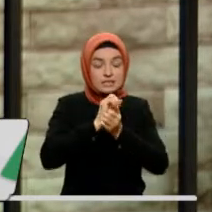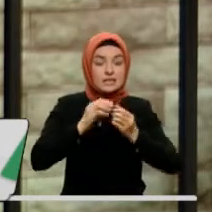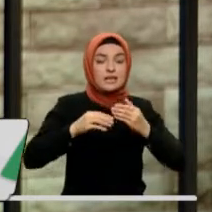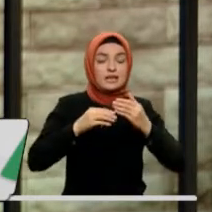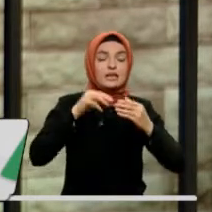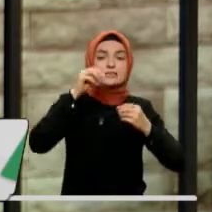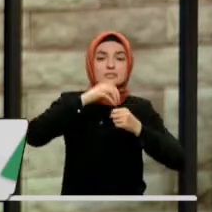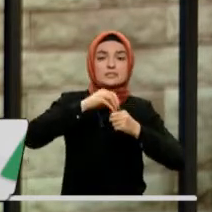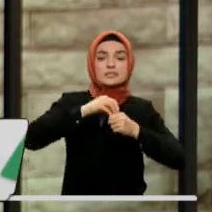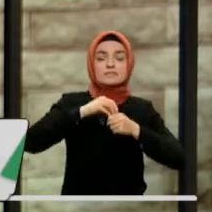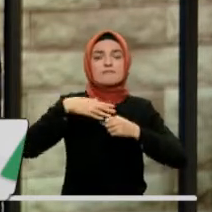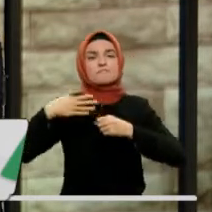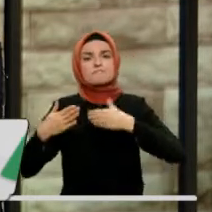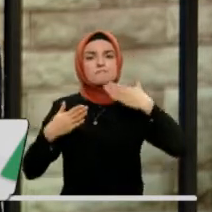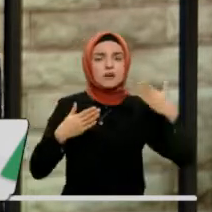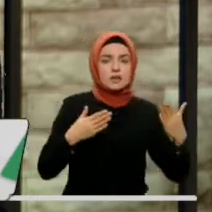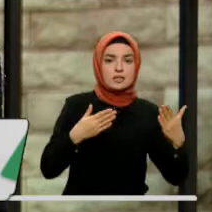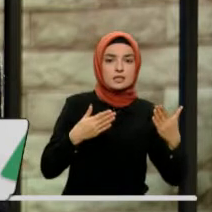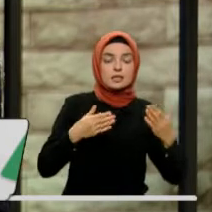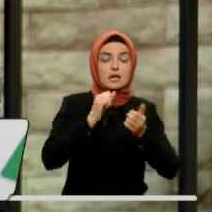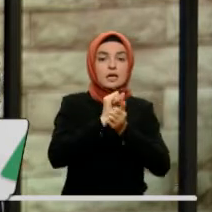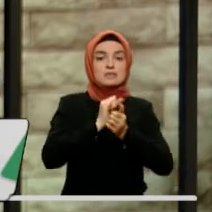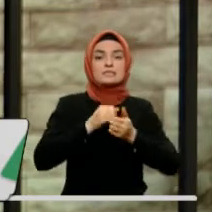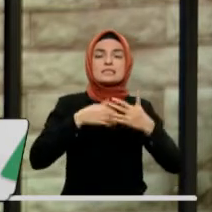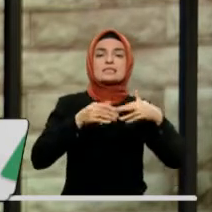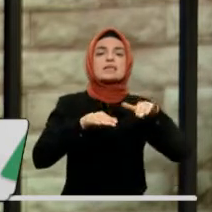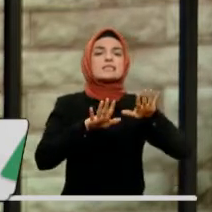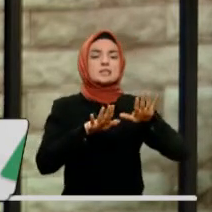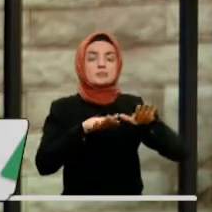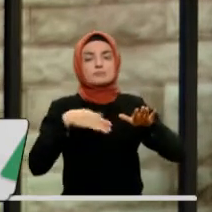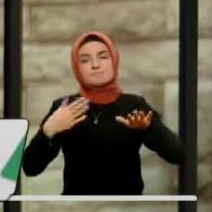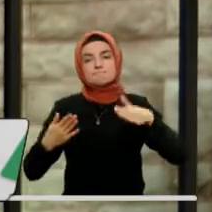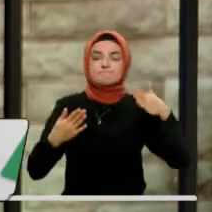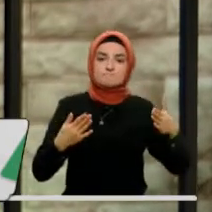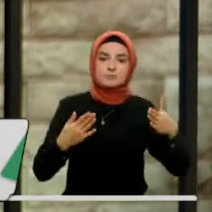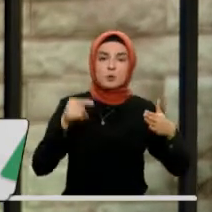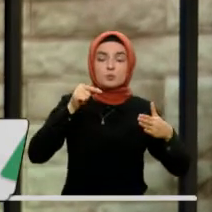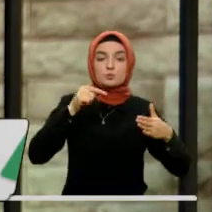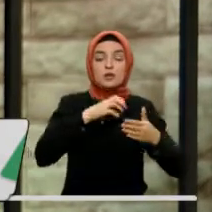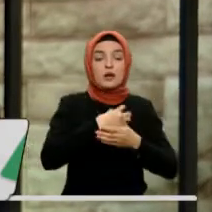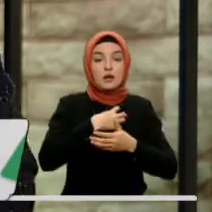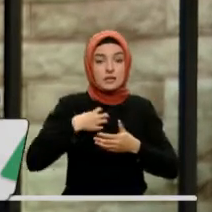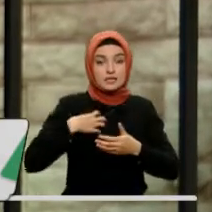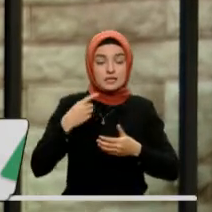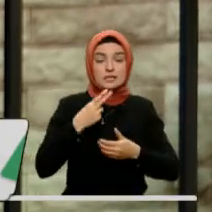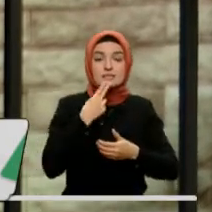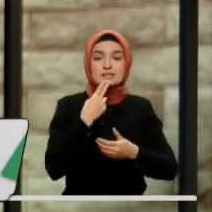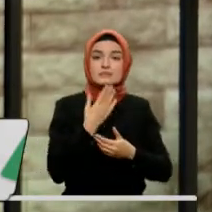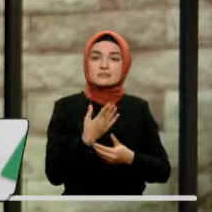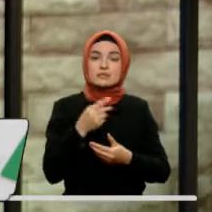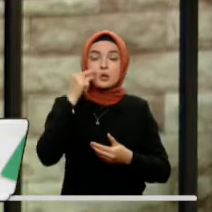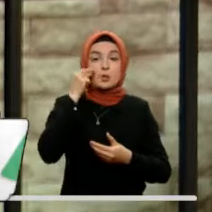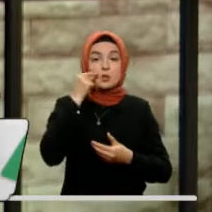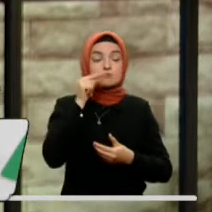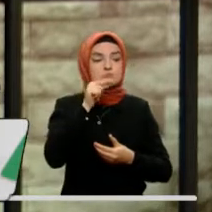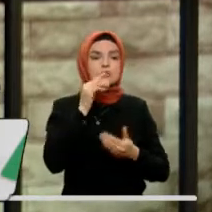nokta ayrı, ailelerin karışmadığı nokta ayrı. O yüzden burada anne ve babanın, özellikle annelerin, kızınız veya oğlanız size